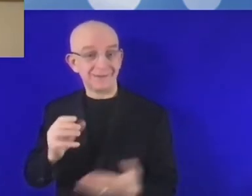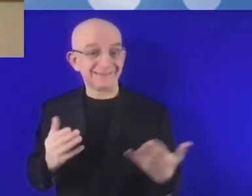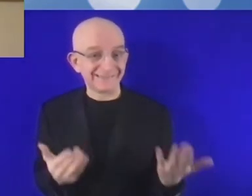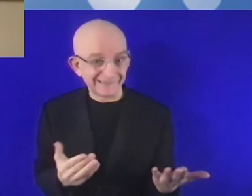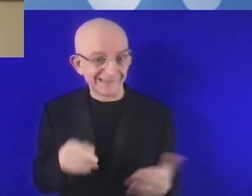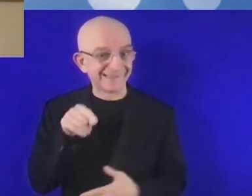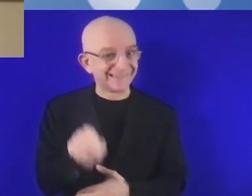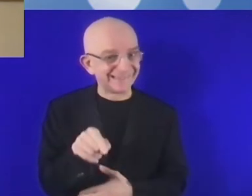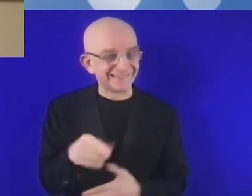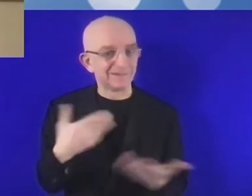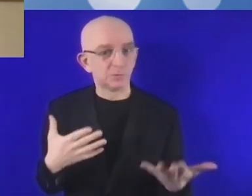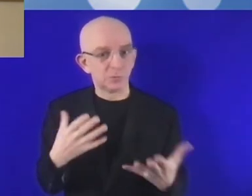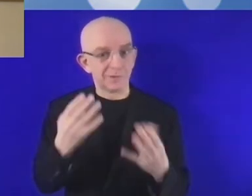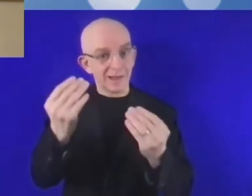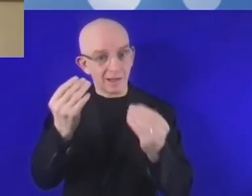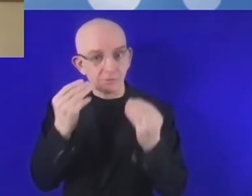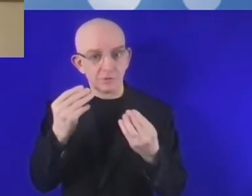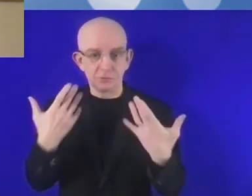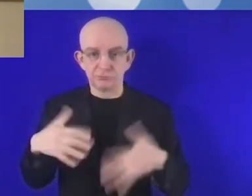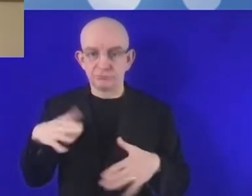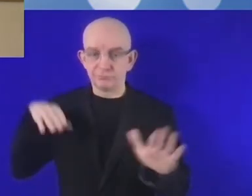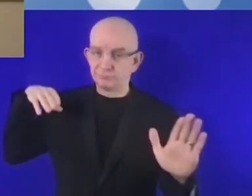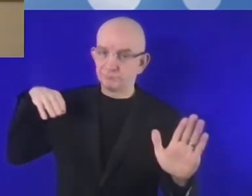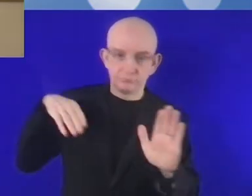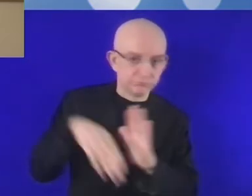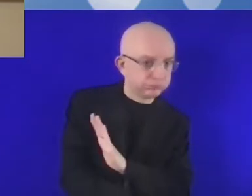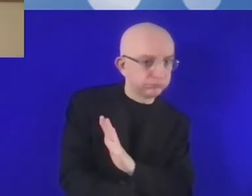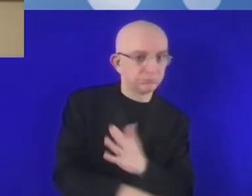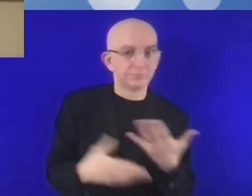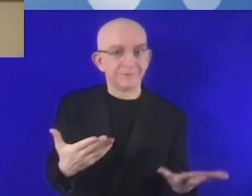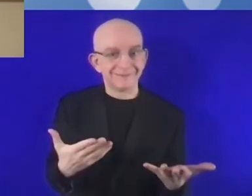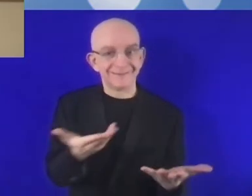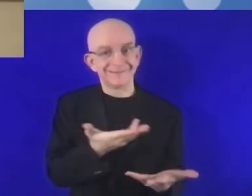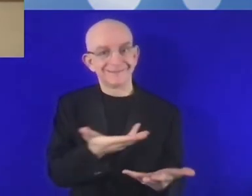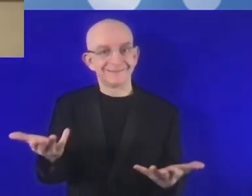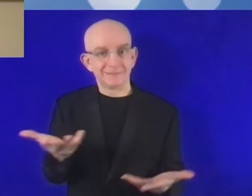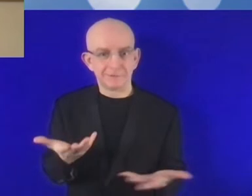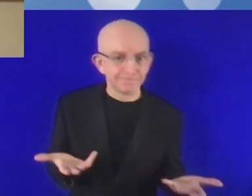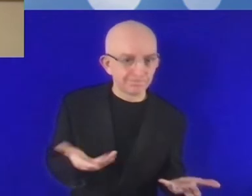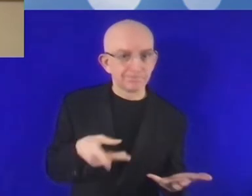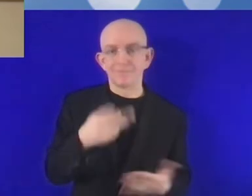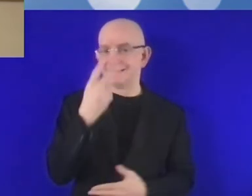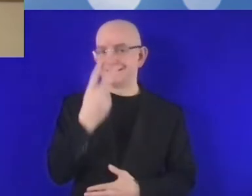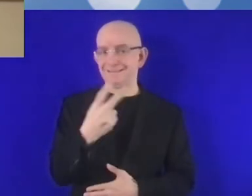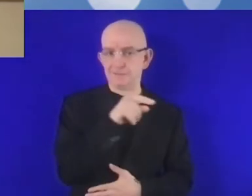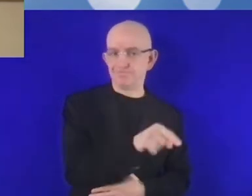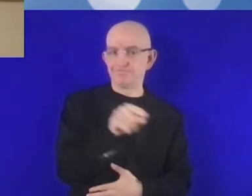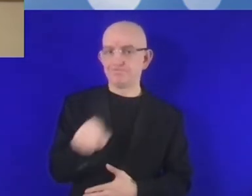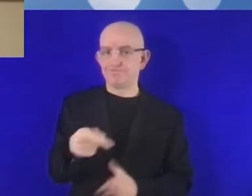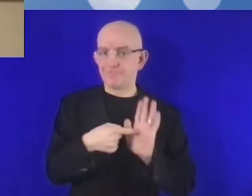ليس لديهم أي أدوات تساعدهم على ذلك. نستطيع أن نقول أن هذا الجيل هو جيل خاسر في